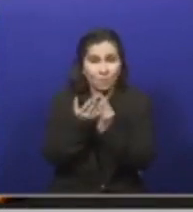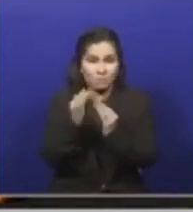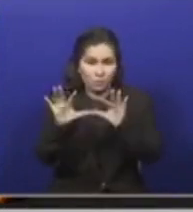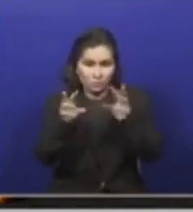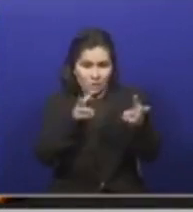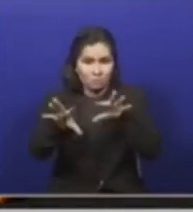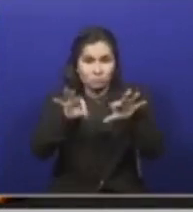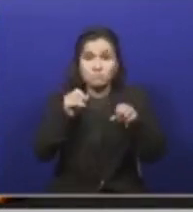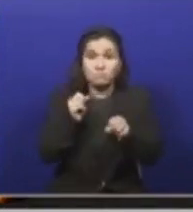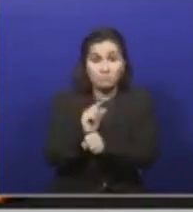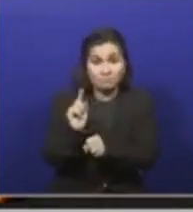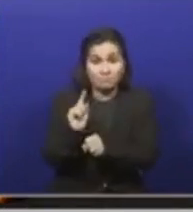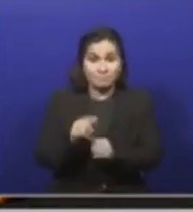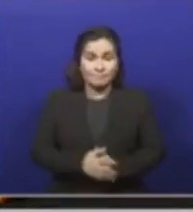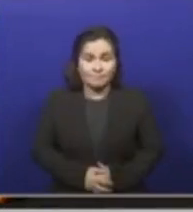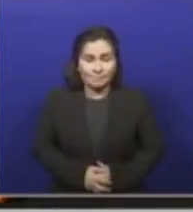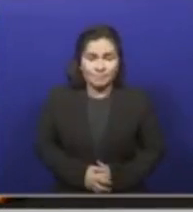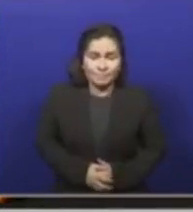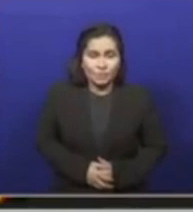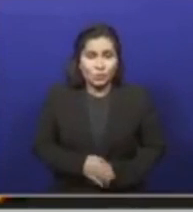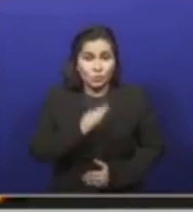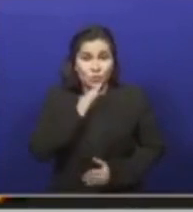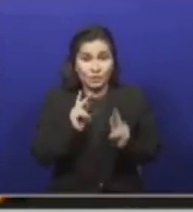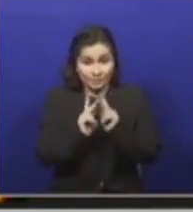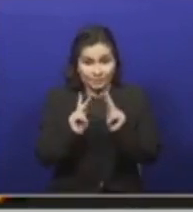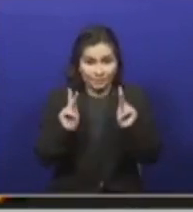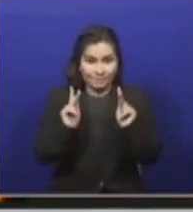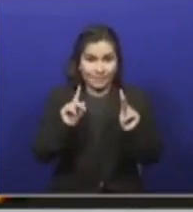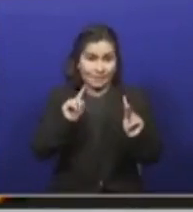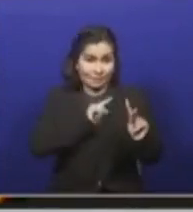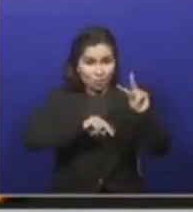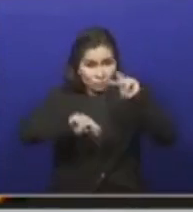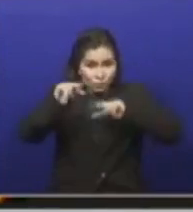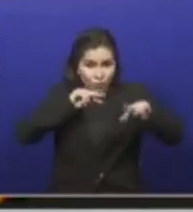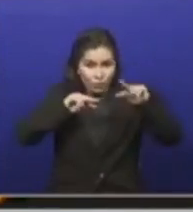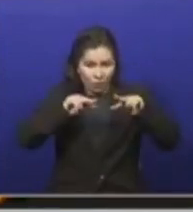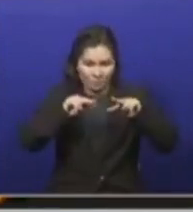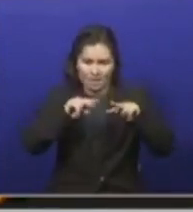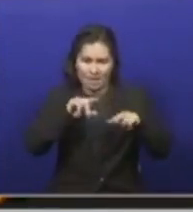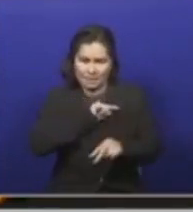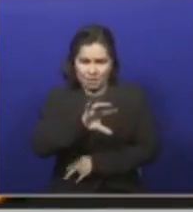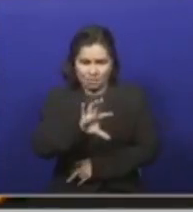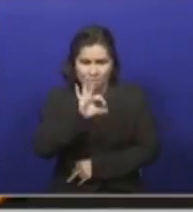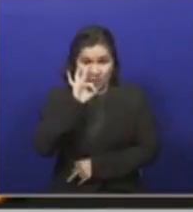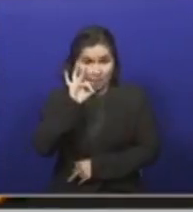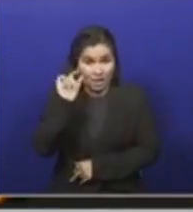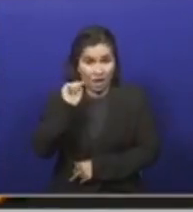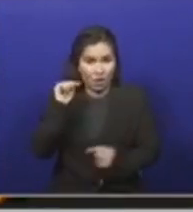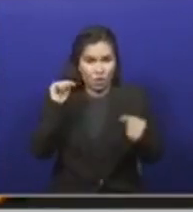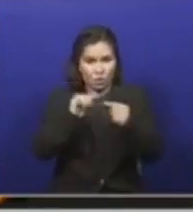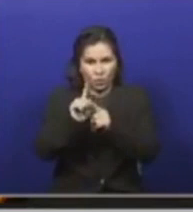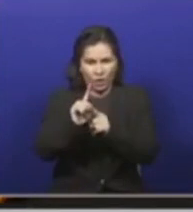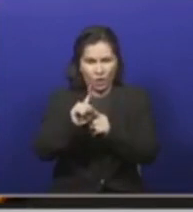เป็นไปได้ไหมครับท่านประธานถ้าคณะกรรมการกลั่นกรองอาจจะเลือกโครงการของหน่วยงานที่มีอิทธิพลต่อพวกเ